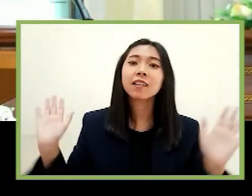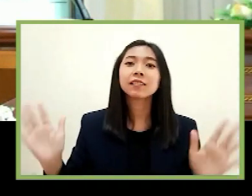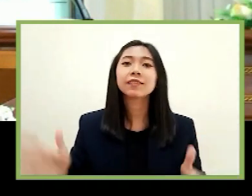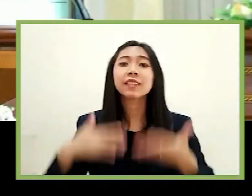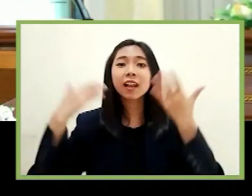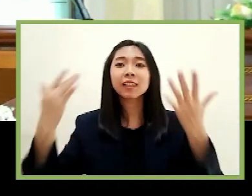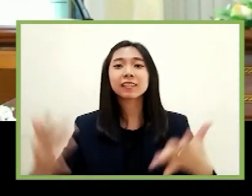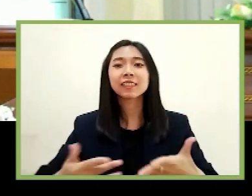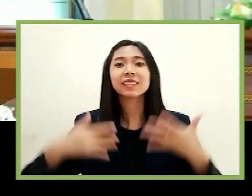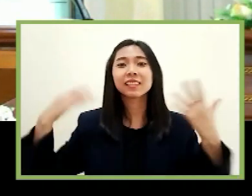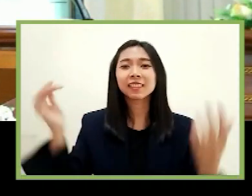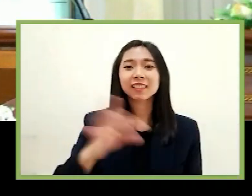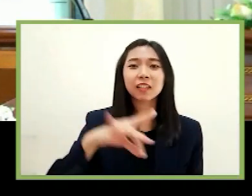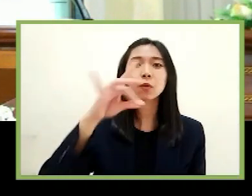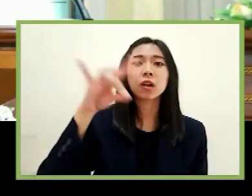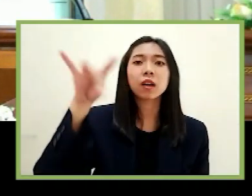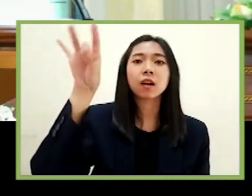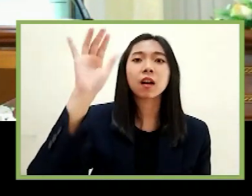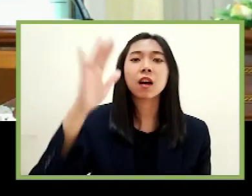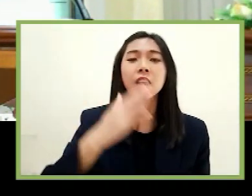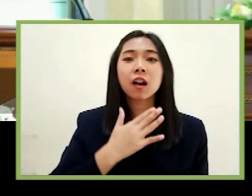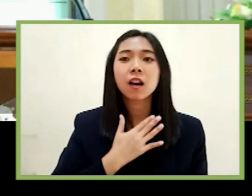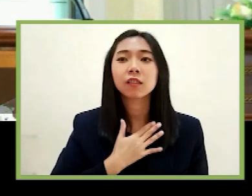segala Kau jiwa